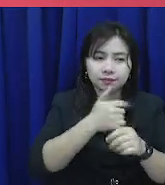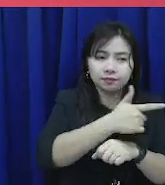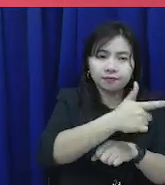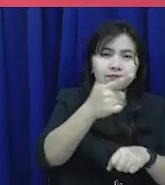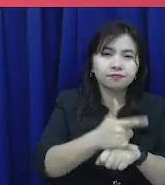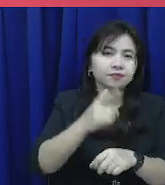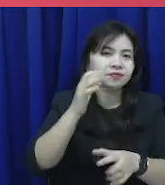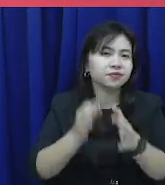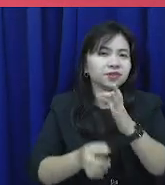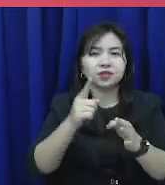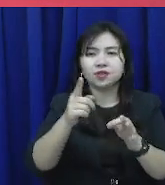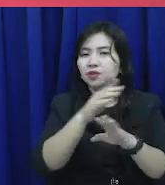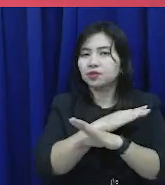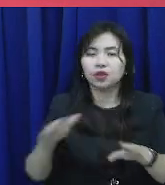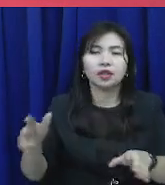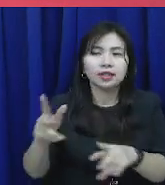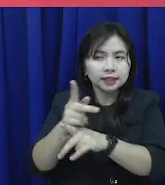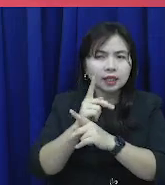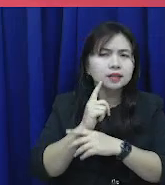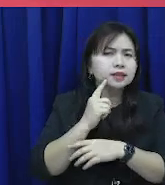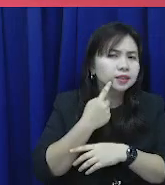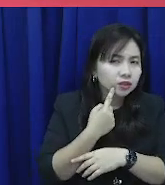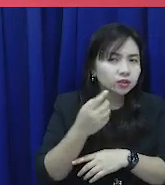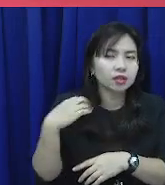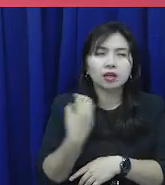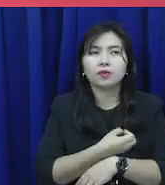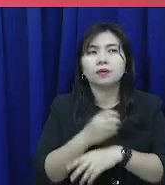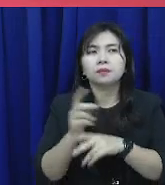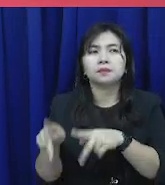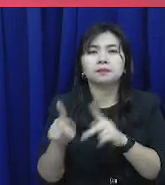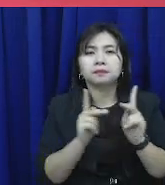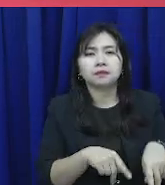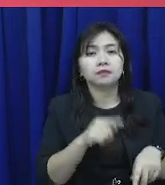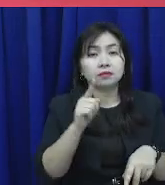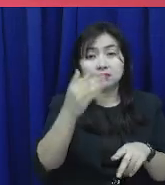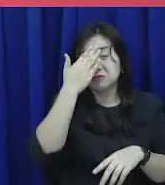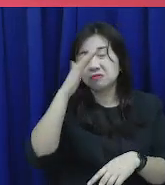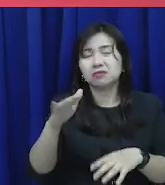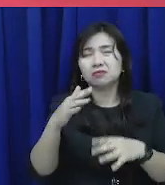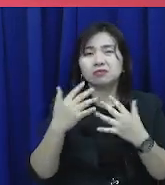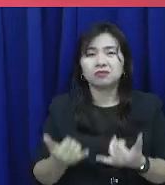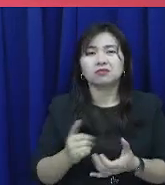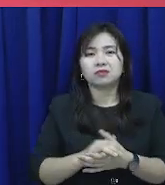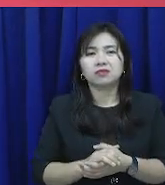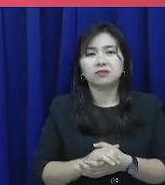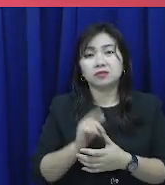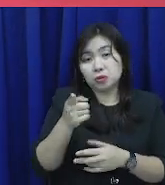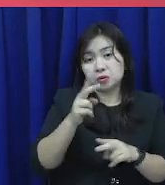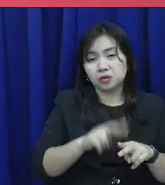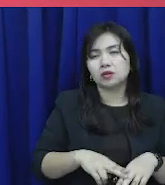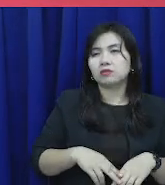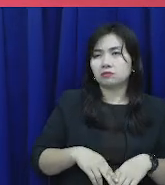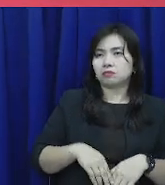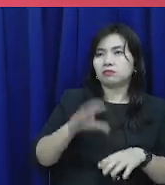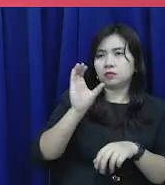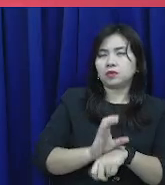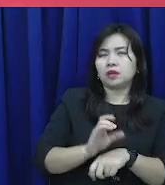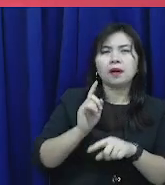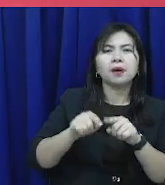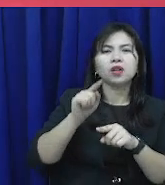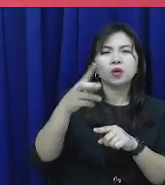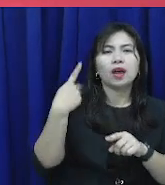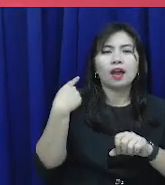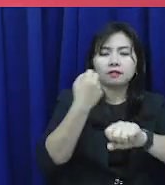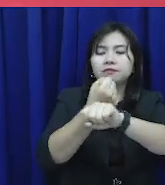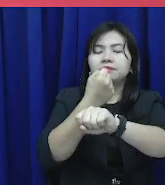taking our cultivation seriously Hindi natin alam nakaupo tayo doon sa loob ng auditorium Pero masyado na pala tayong